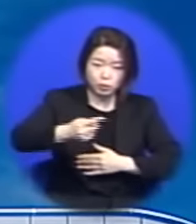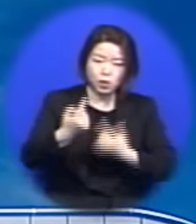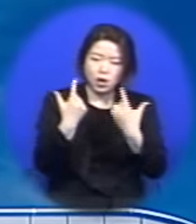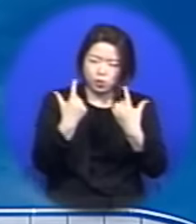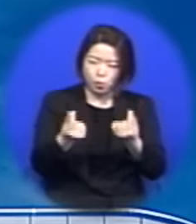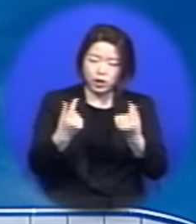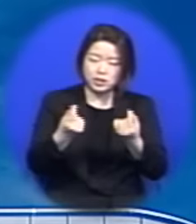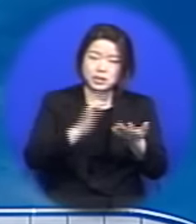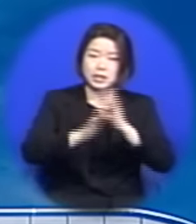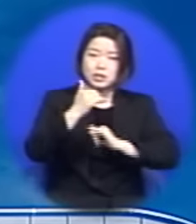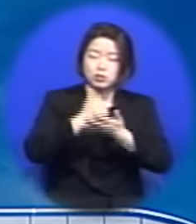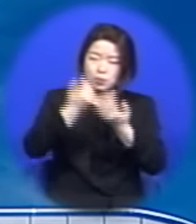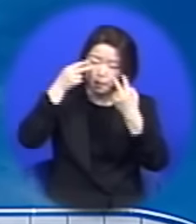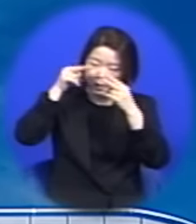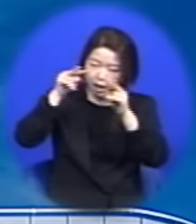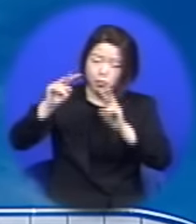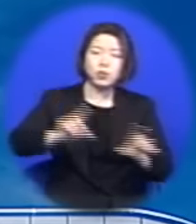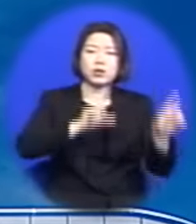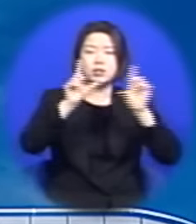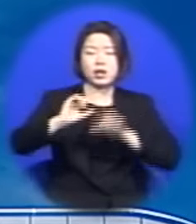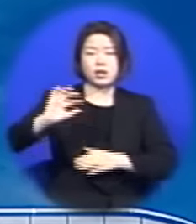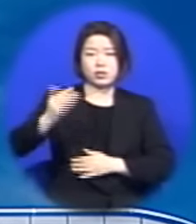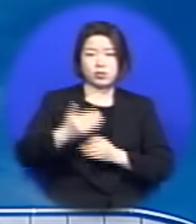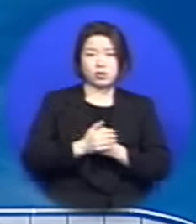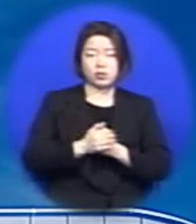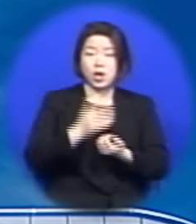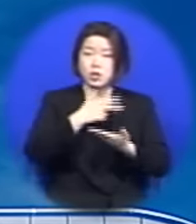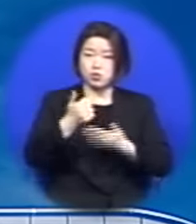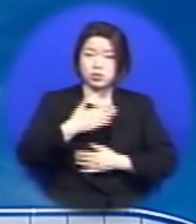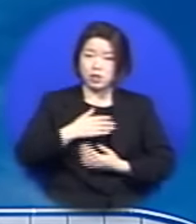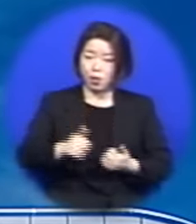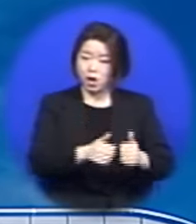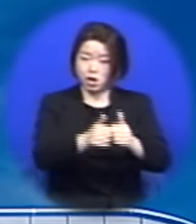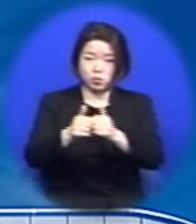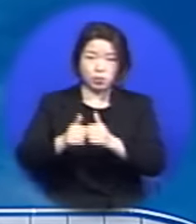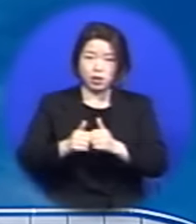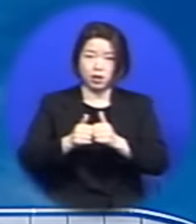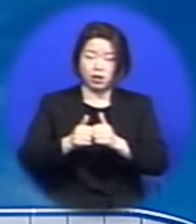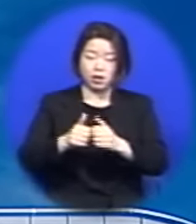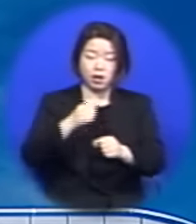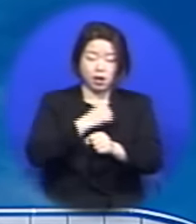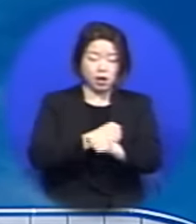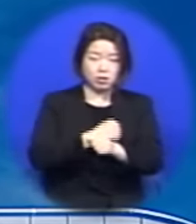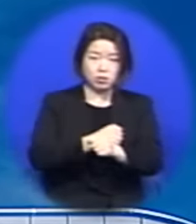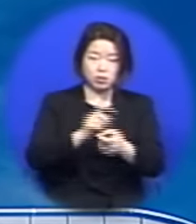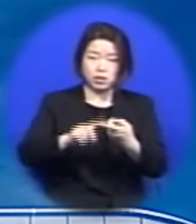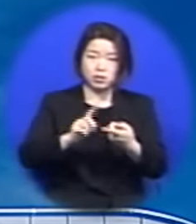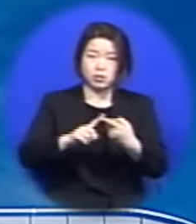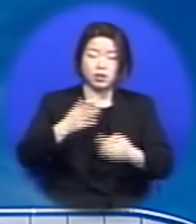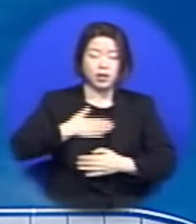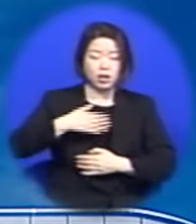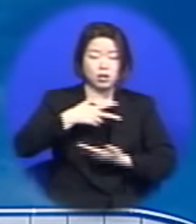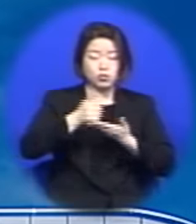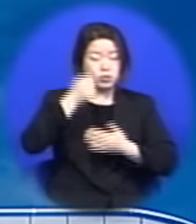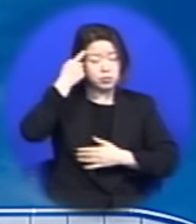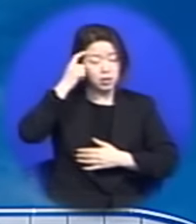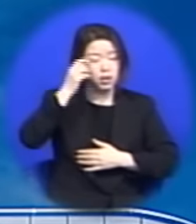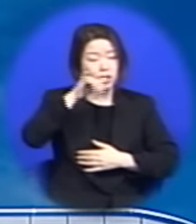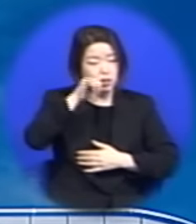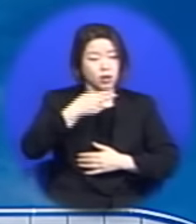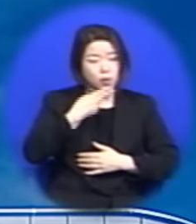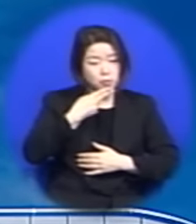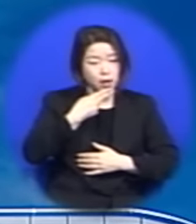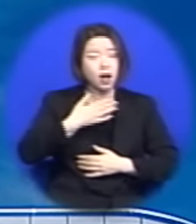바라보고 살아야 돼요 주님이 나와 동행하는 안 하는지는 내가 주님을 생각하는지 안 하는지를 알 수